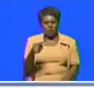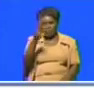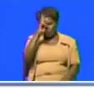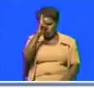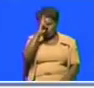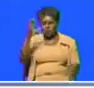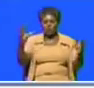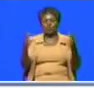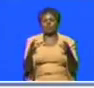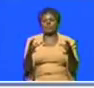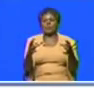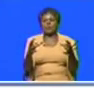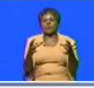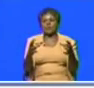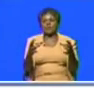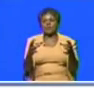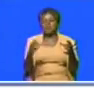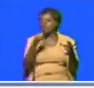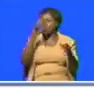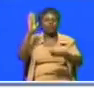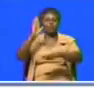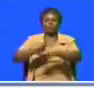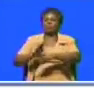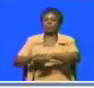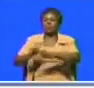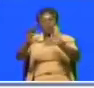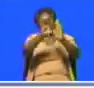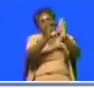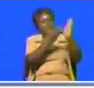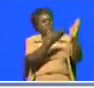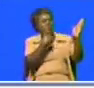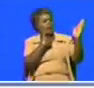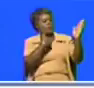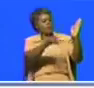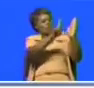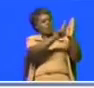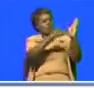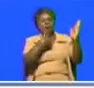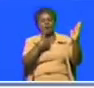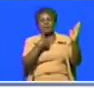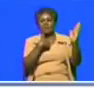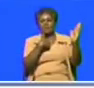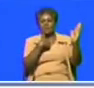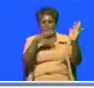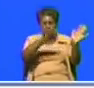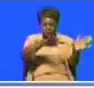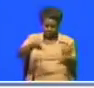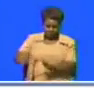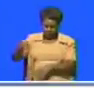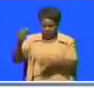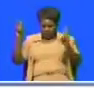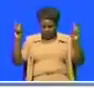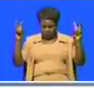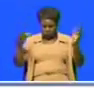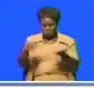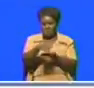tukosoe kikosi cha polisi. Mm-hmm. Na tuseme walifanya sivyo. Manake katiba iko na sheria zipo. Vyema kabisa, tuje kwenye swala lingine ambalo ni la